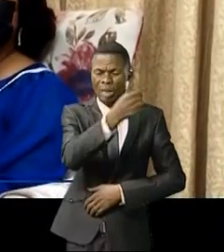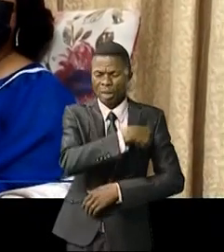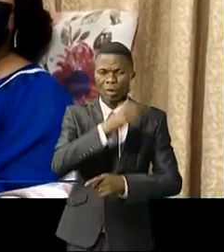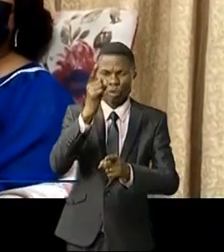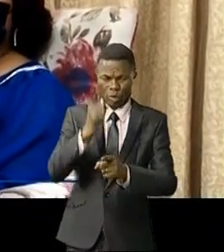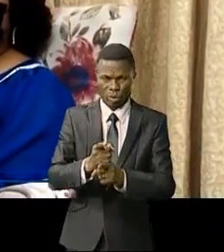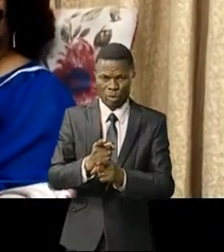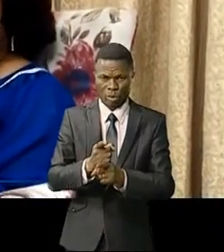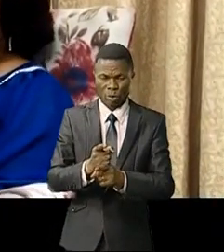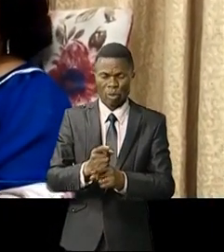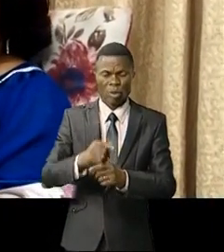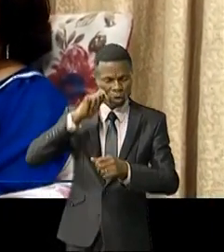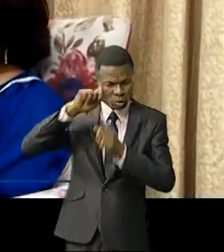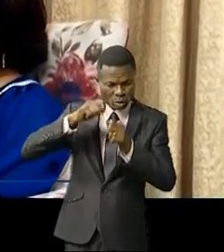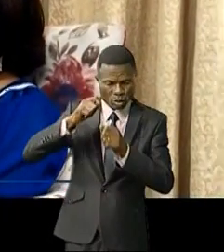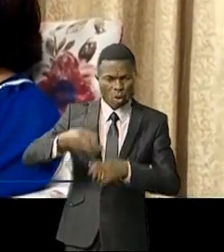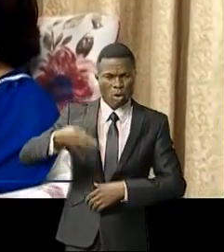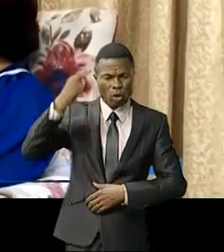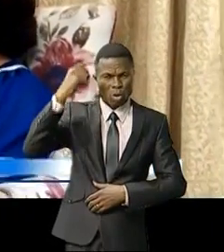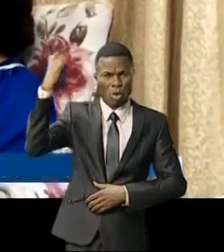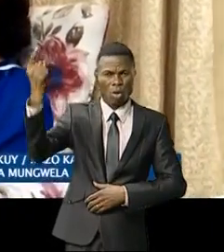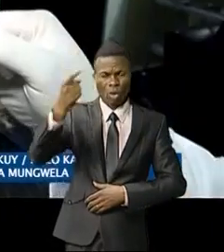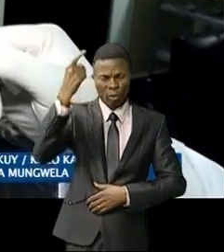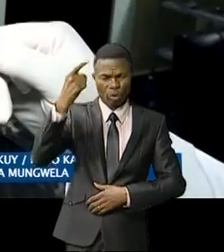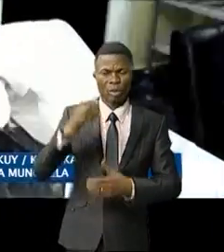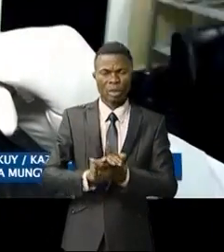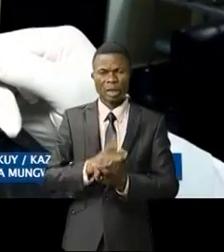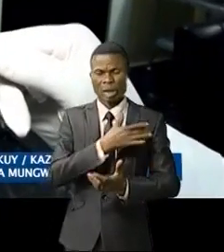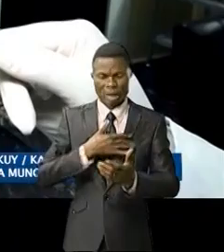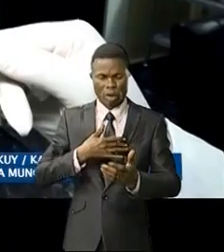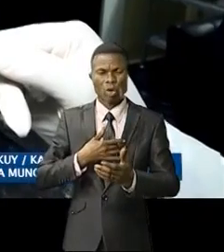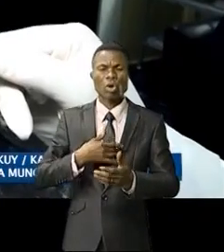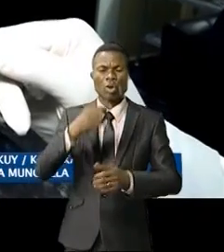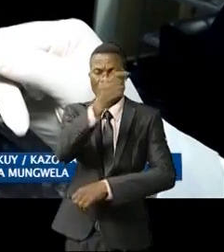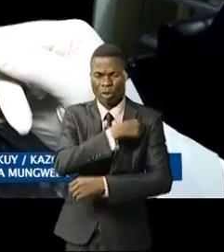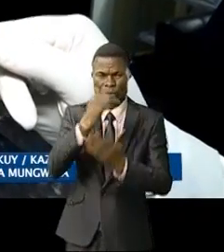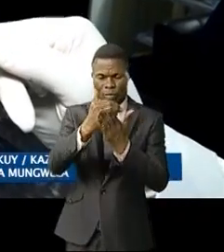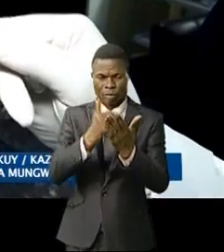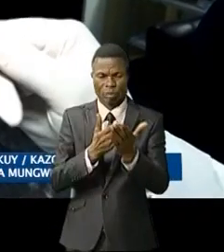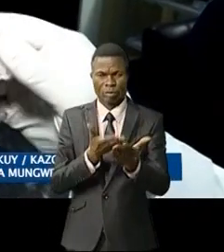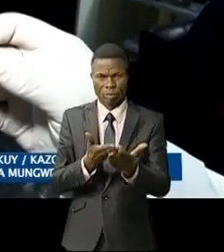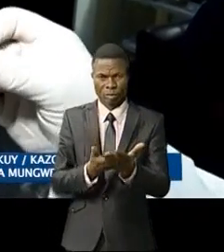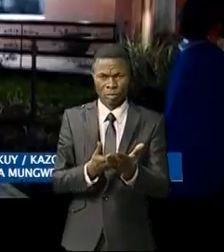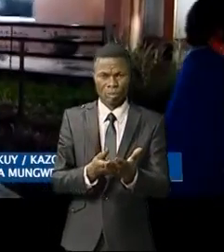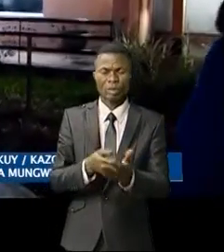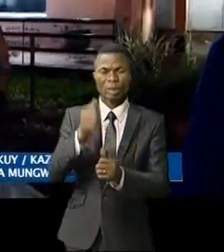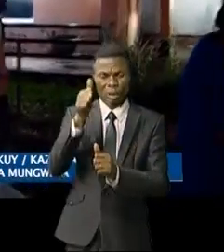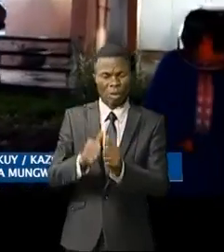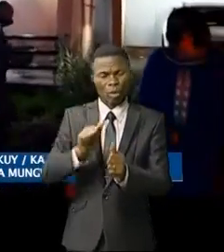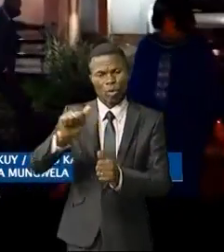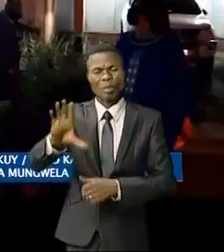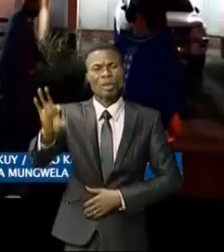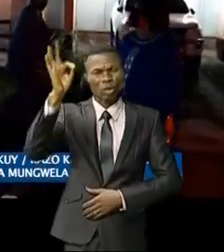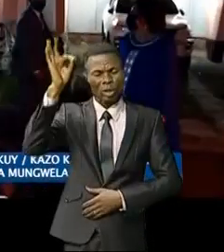certifiés par de laboratoires de renom. Pfizer, Moderna ou Johnson & Johnson, à chacun son choix.